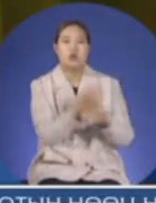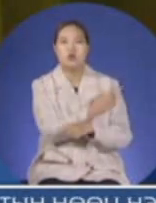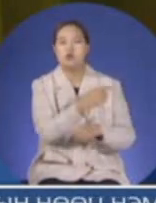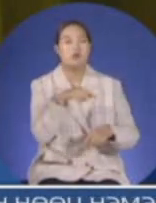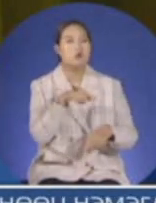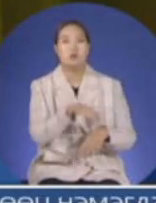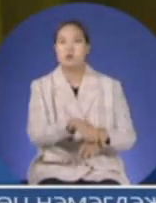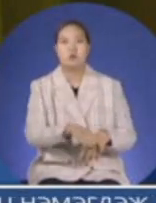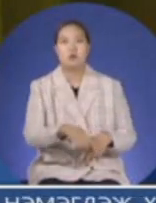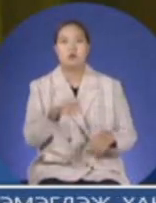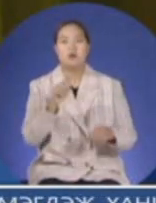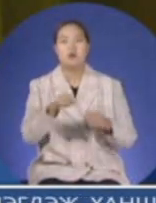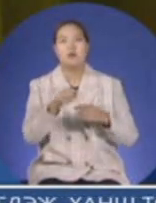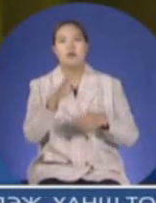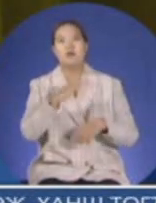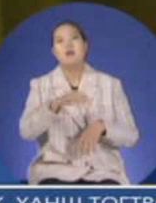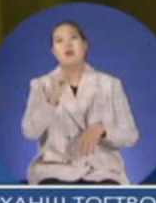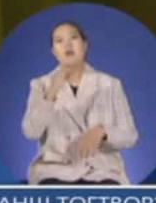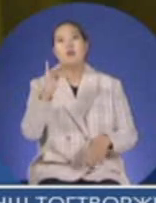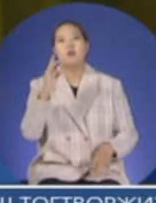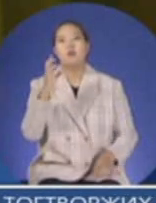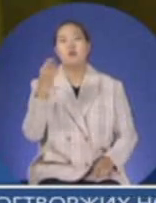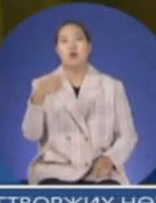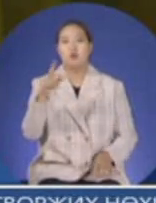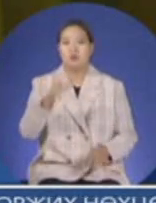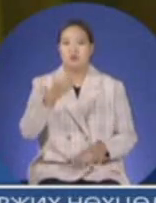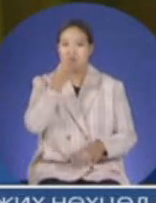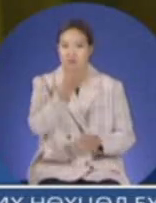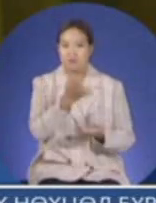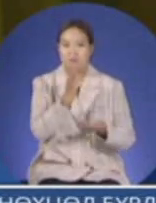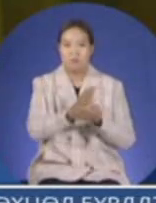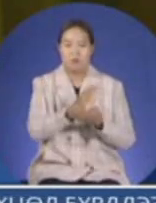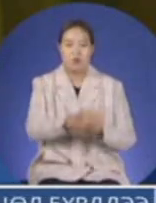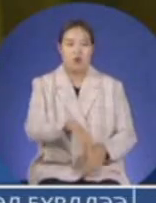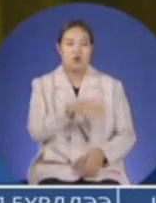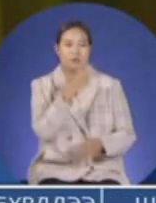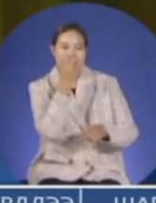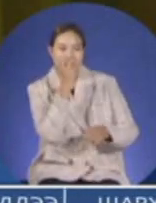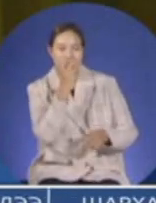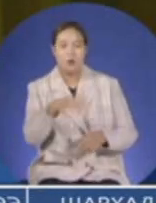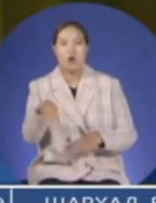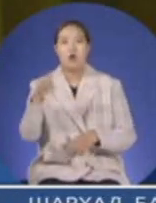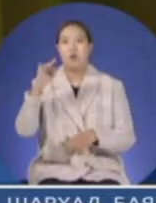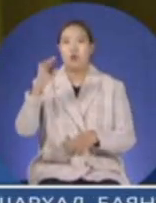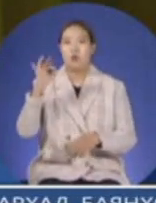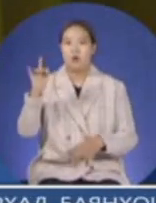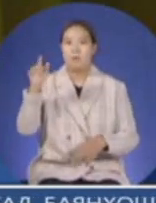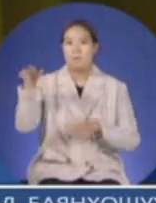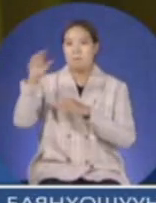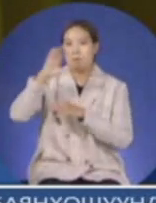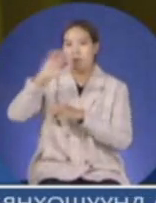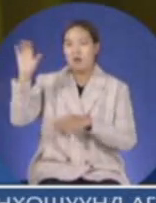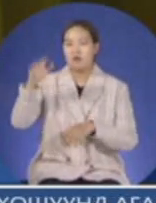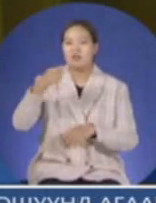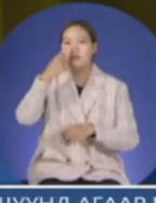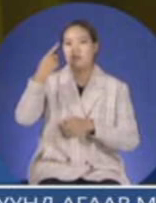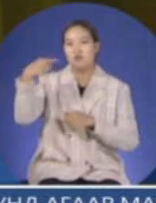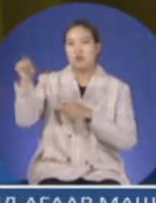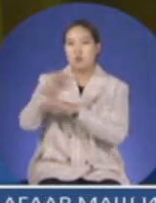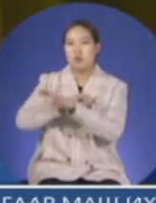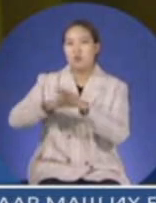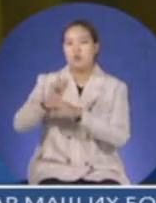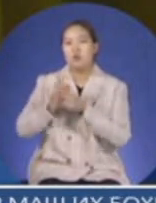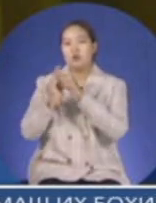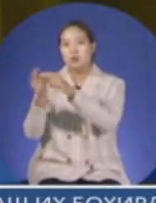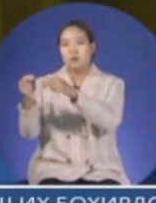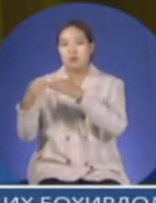хууль цаазын тэргүүн зөвлөх Арын Болт хэллээ. Мөрдөх болон прокурорын байгууллага бүгд найрамдах хятад ард улс эрх зүйн туслалцаа үзүүлэх хил гайлын